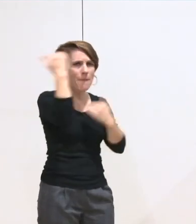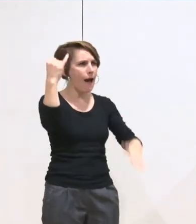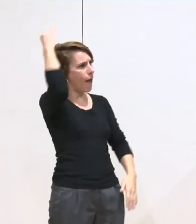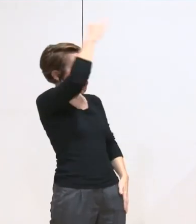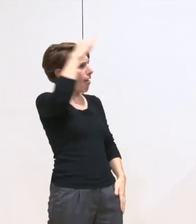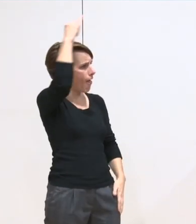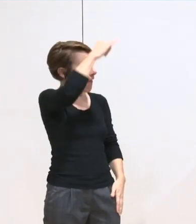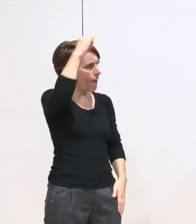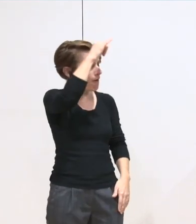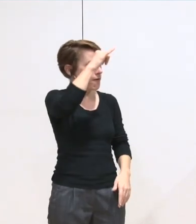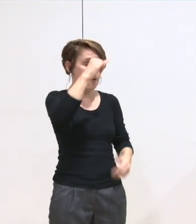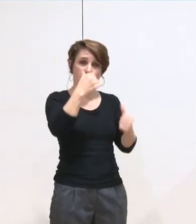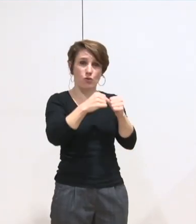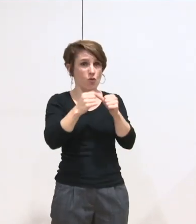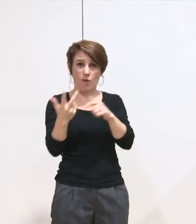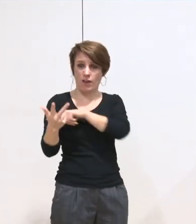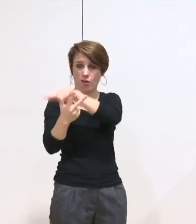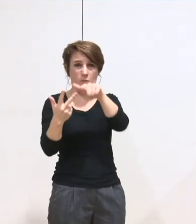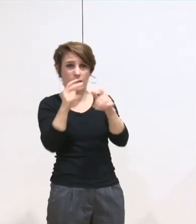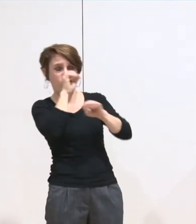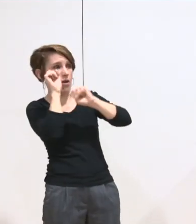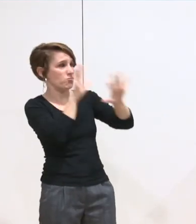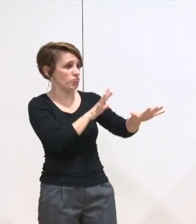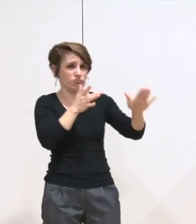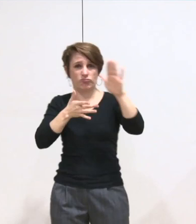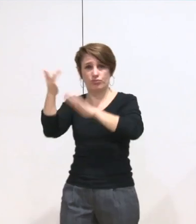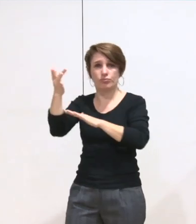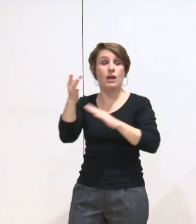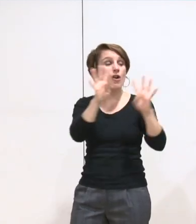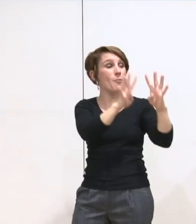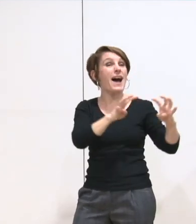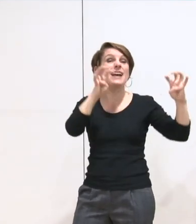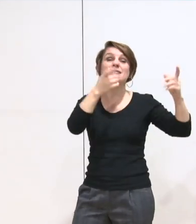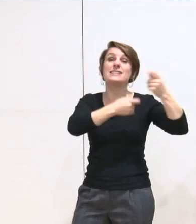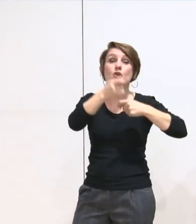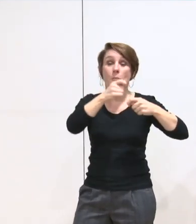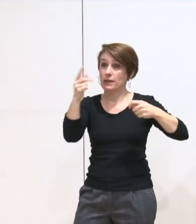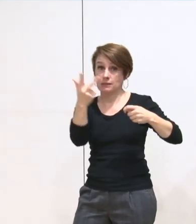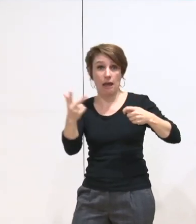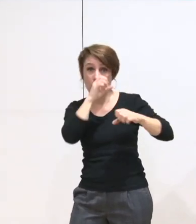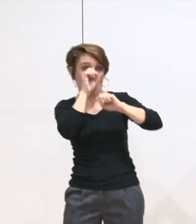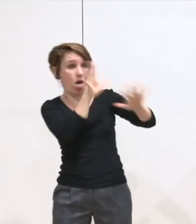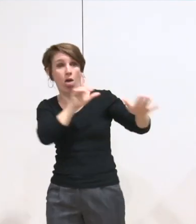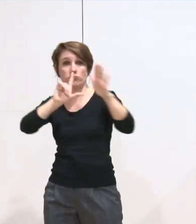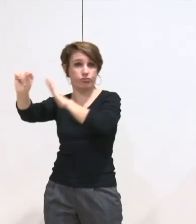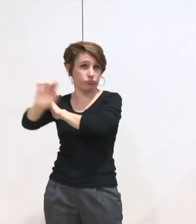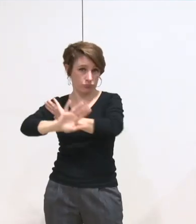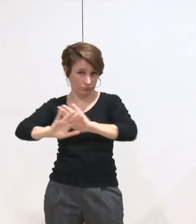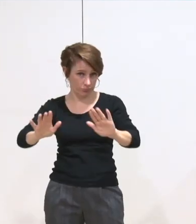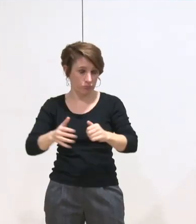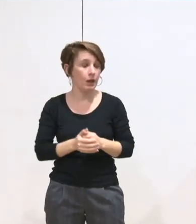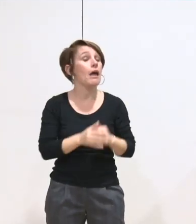en toute simplicité, lancé et nommé les Assises du commerce. Ces assises avaient été engagées